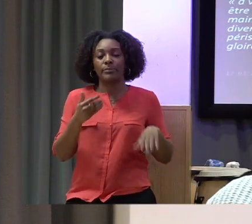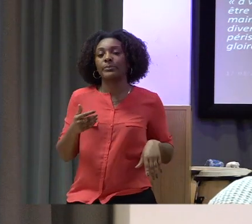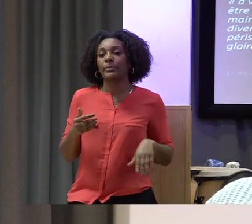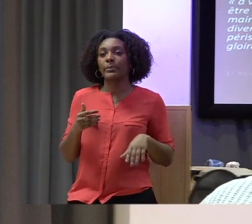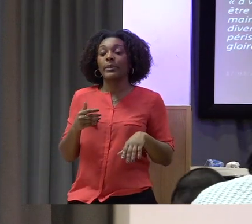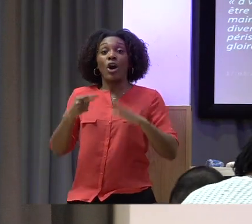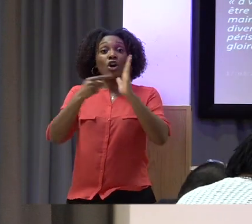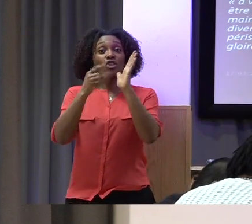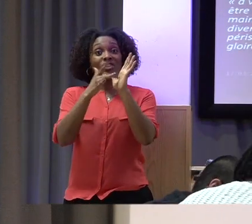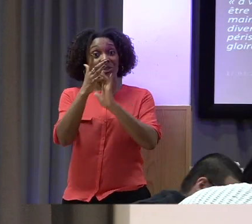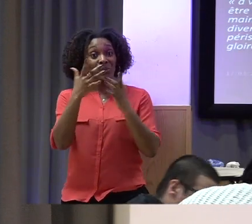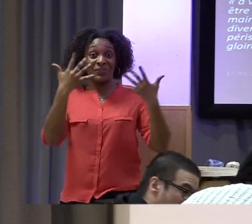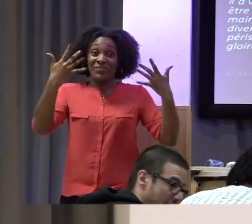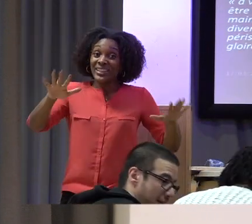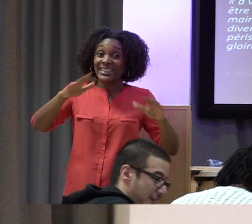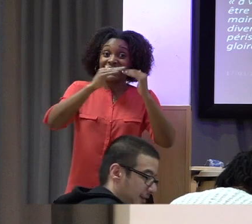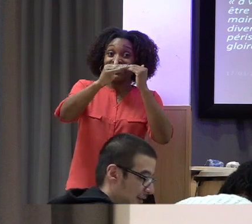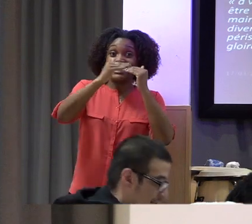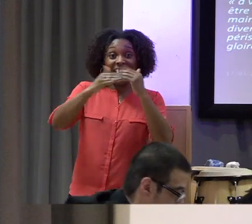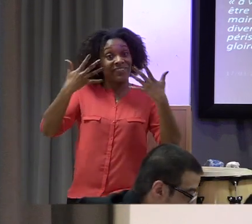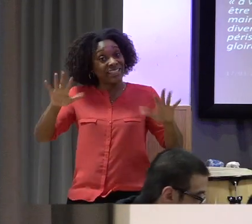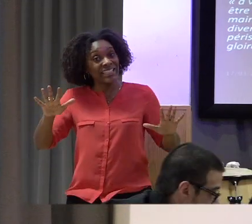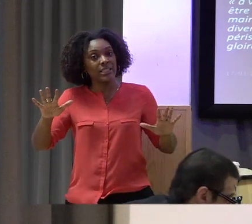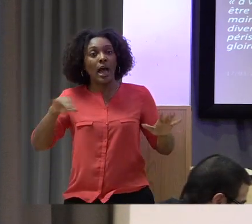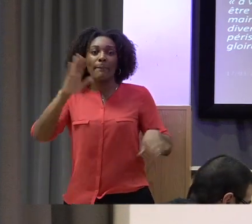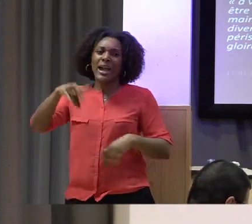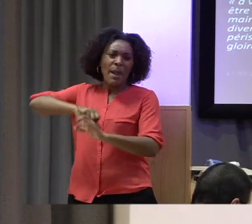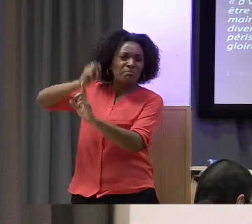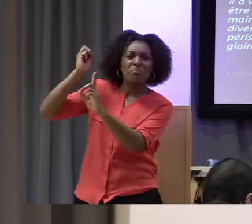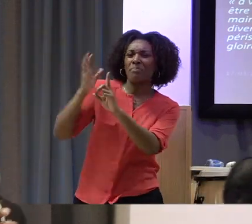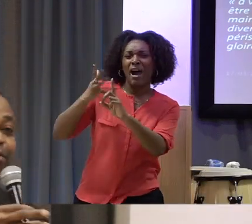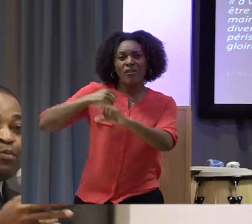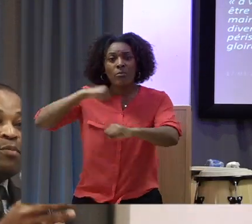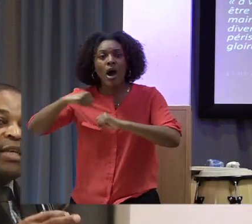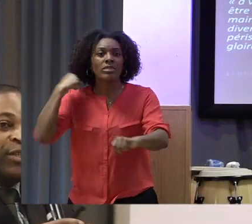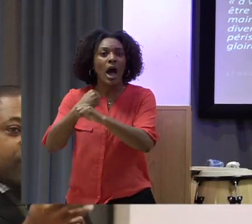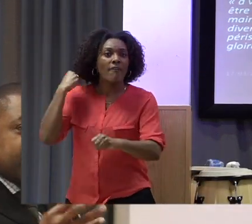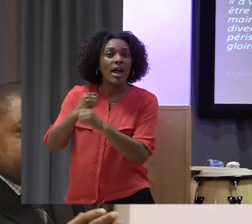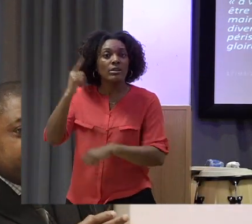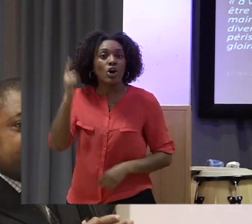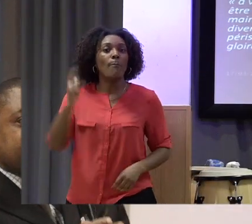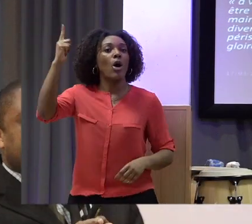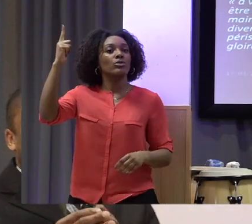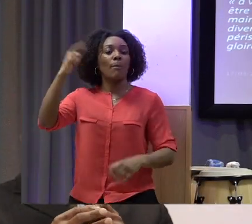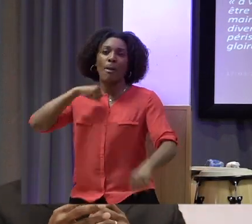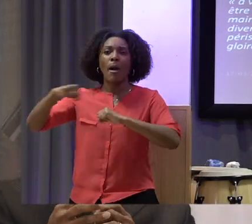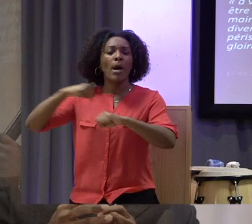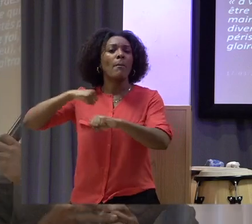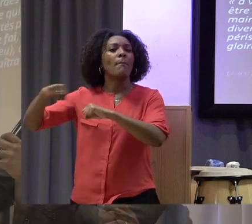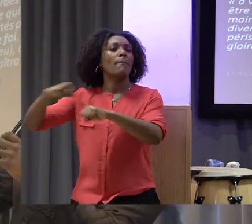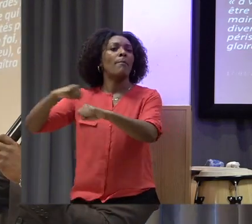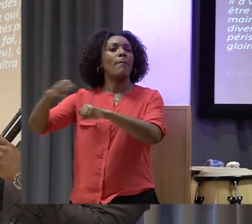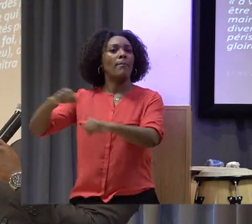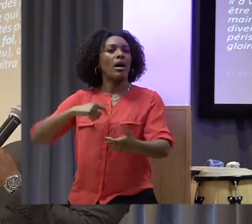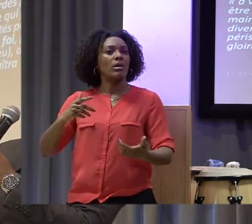cette épreuve, commence son ministère public. Entre son engagement public solennel devant les hommes, à